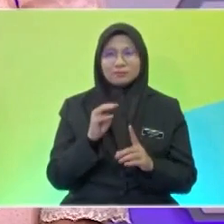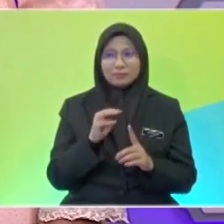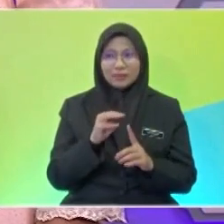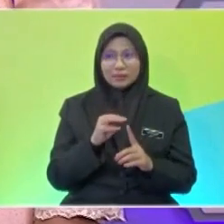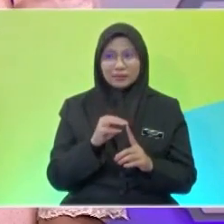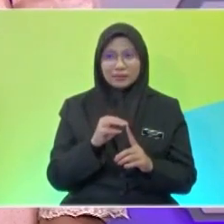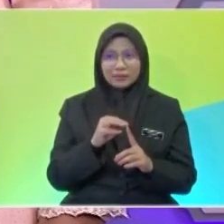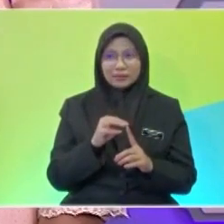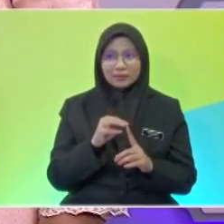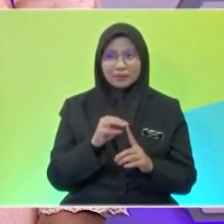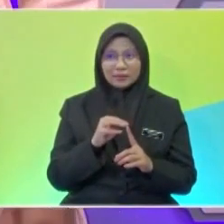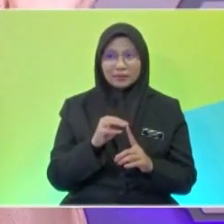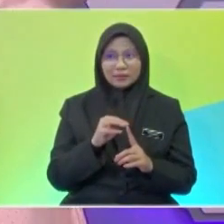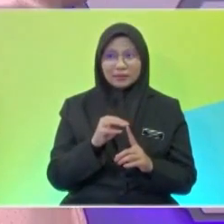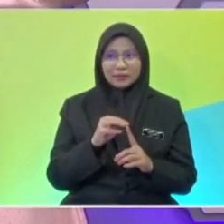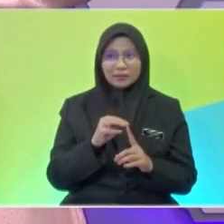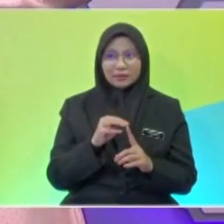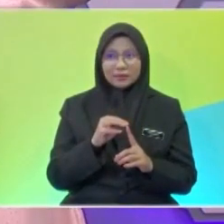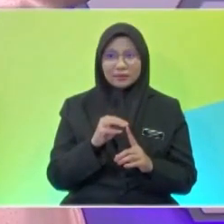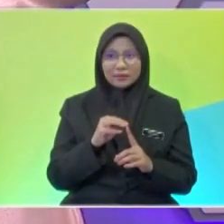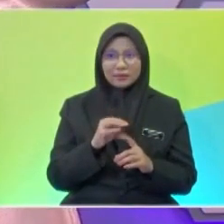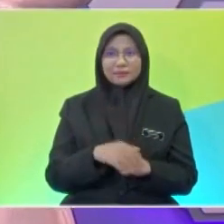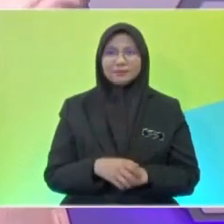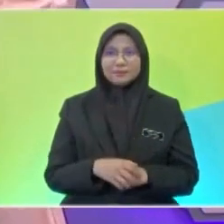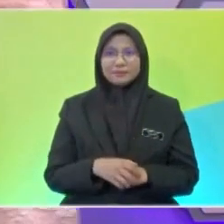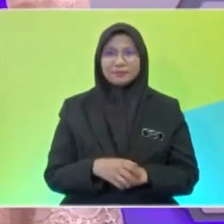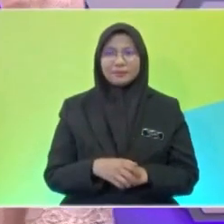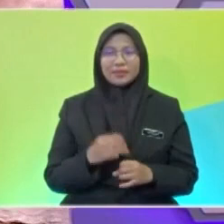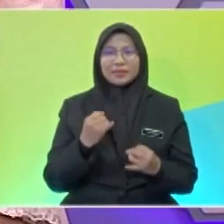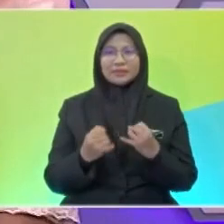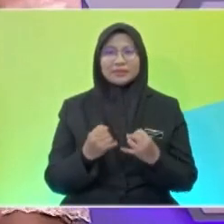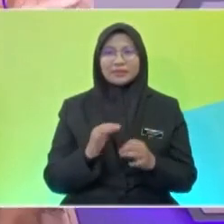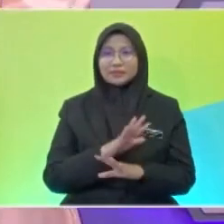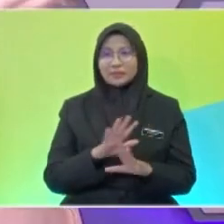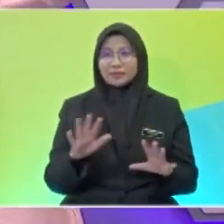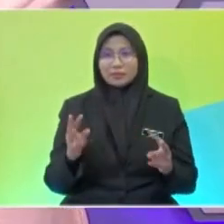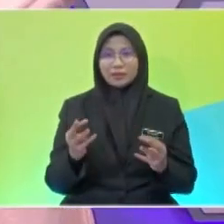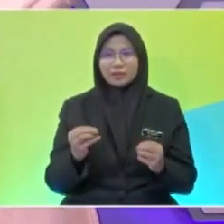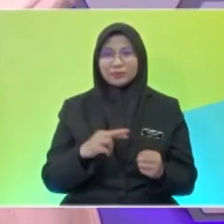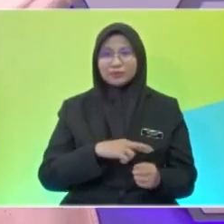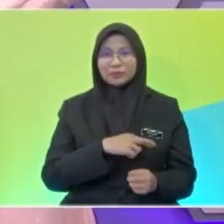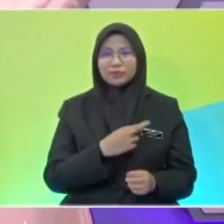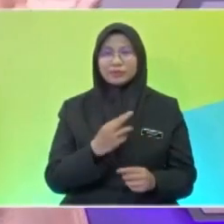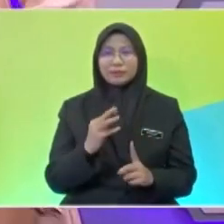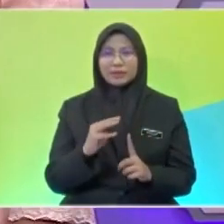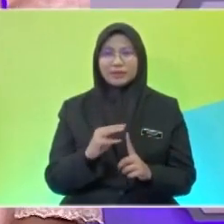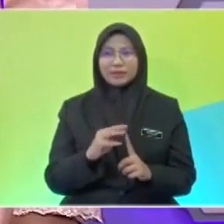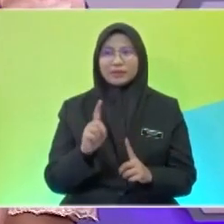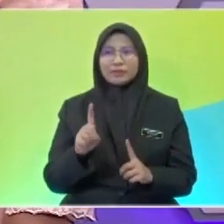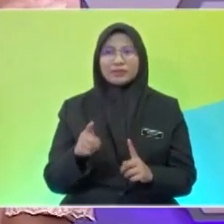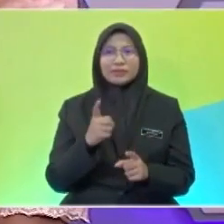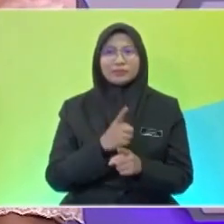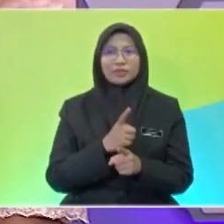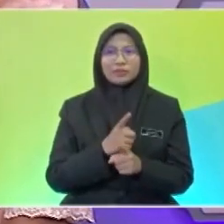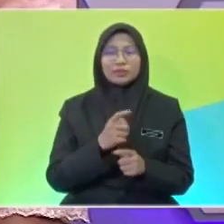maka calon tidak layak untuk mendapat 5 marka jadi Sudah rugi Ya kita tak mau kerugian yang besar dalam proses pengin